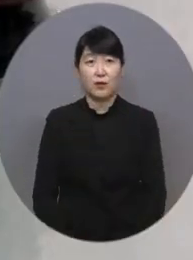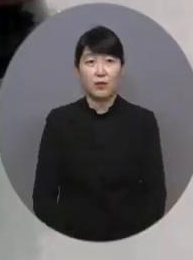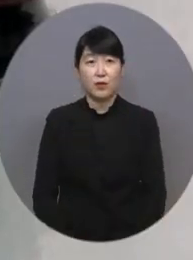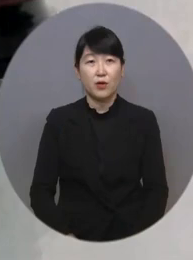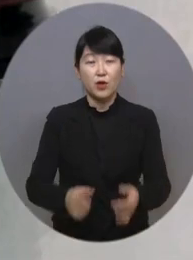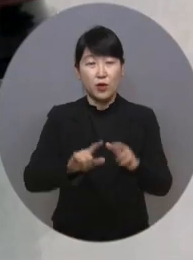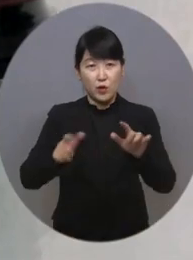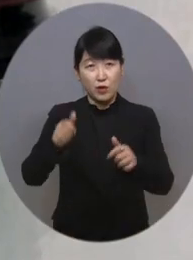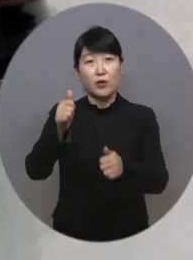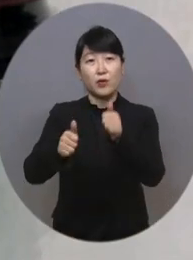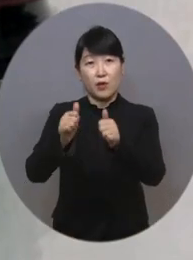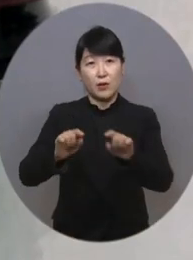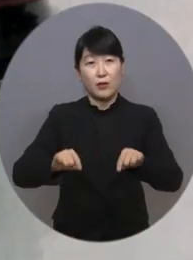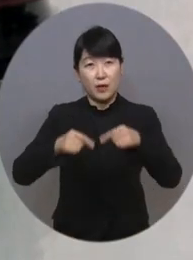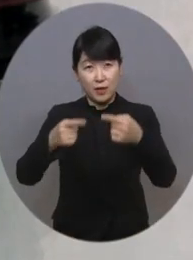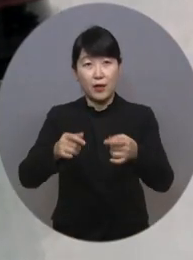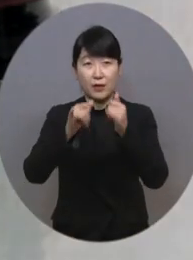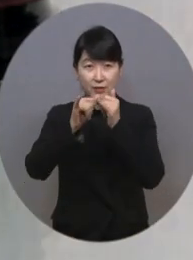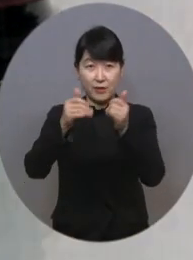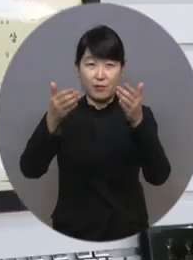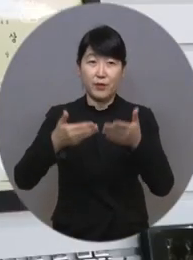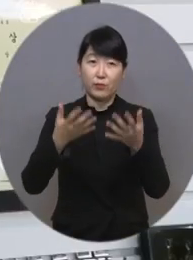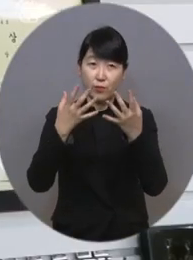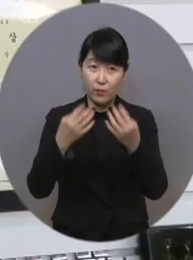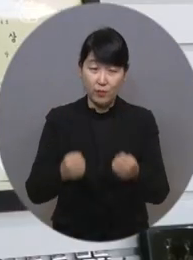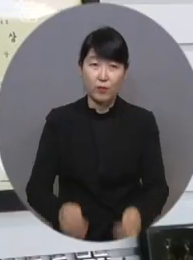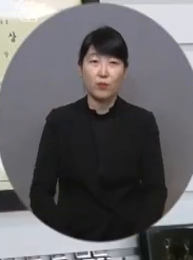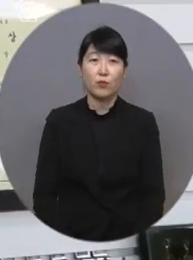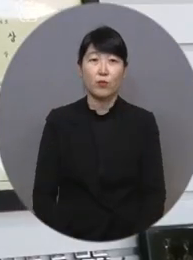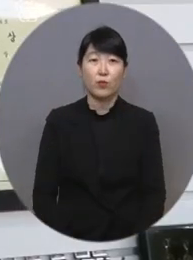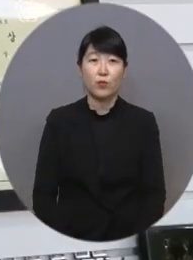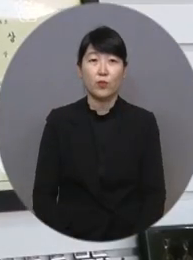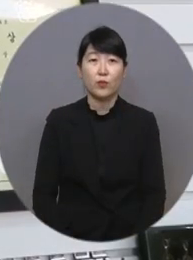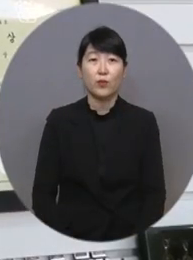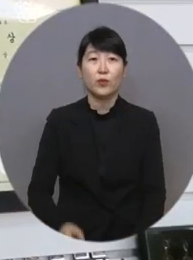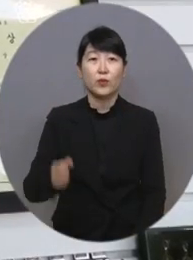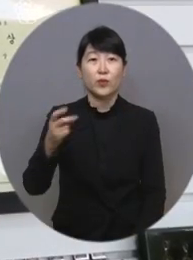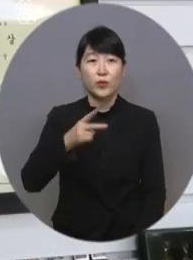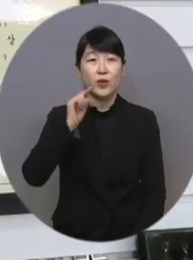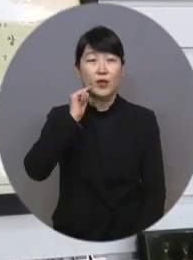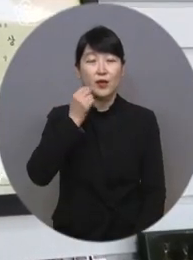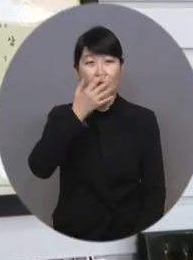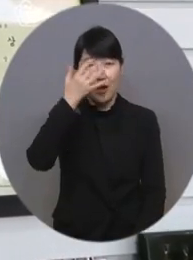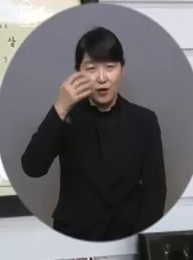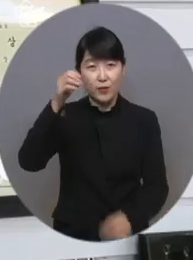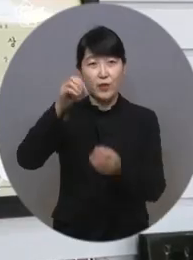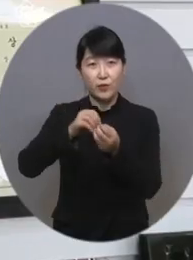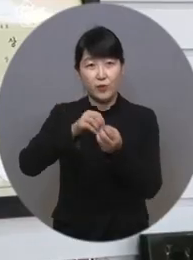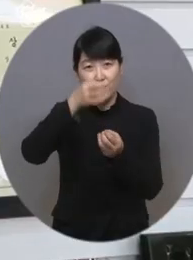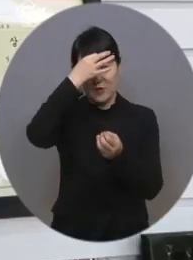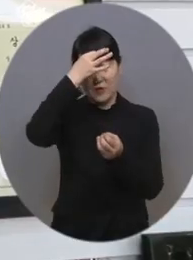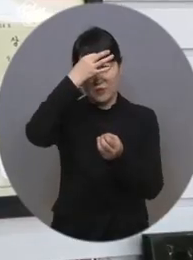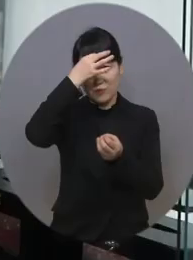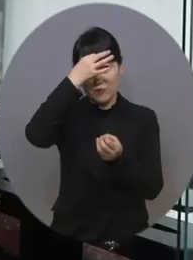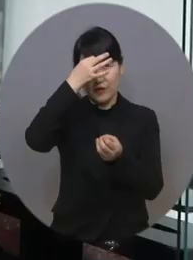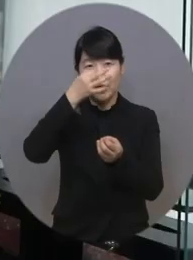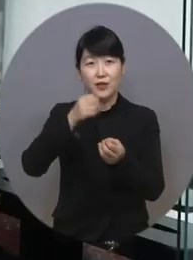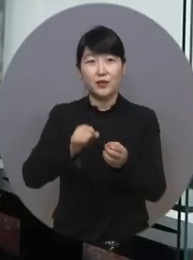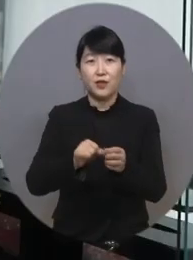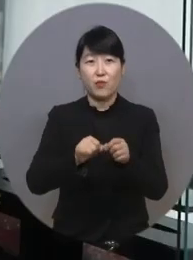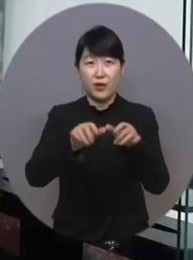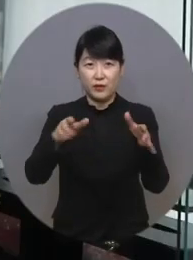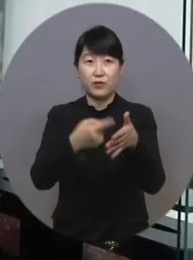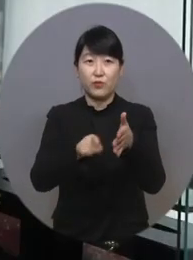공예품 대전에서 다수 수상과 함께 칠보 공예의 아름다움을 이어나가기 위해 노력하고 있습니다.